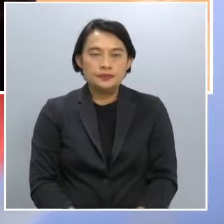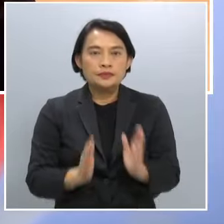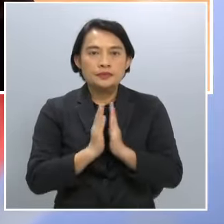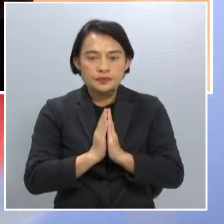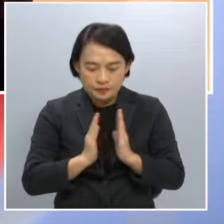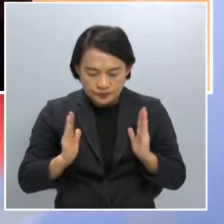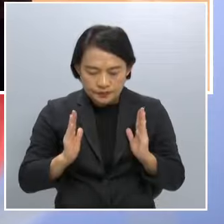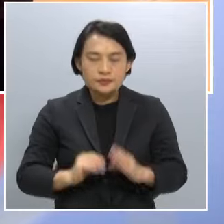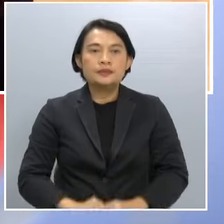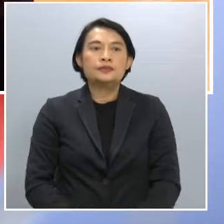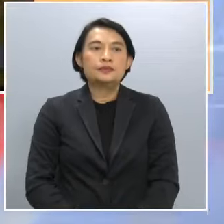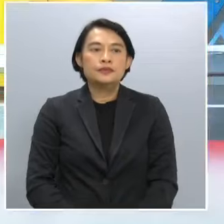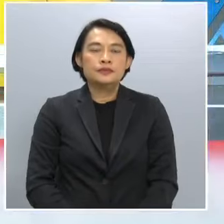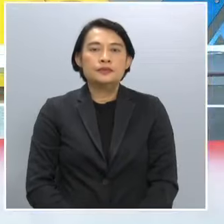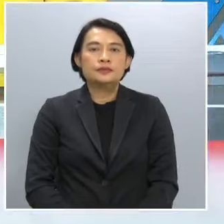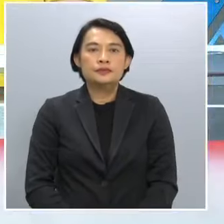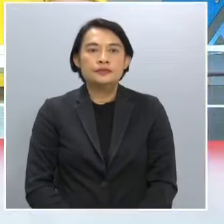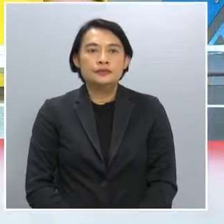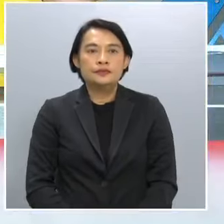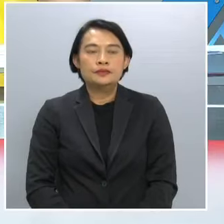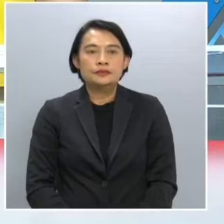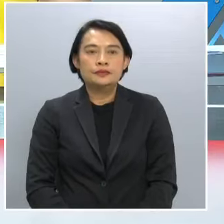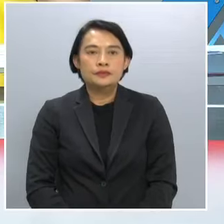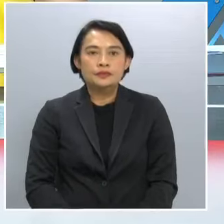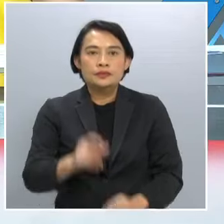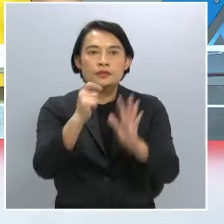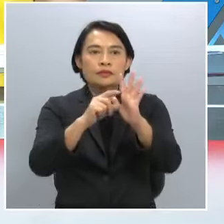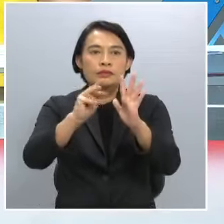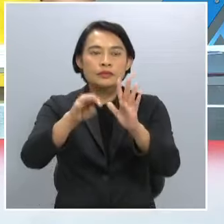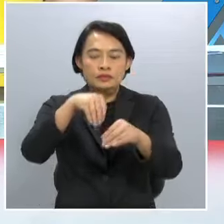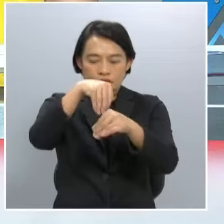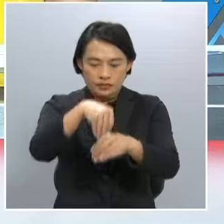ชากมุตโยธินค่ะ ครับนี่นะคุณอามก็ลงพื้นที่ไปนะครับ